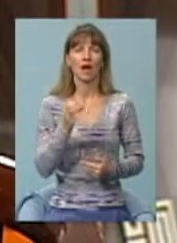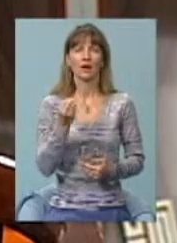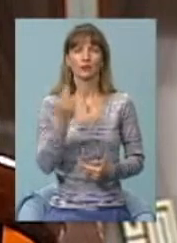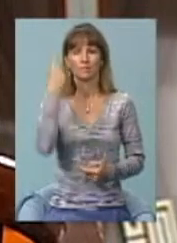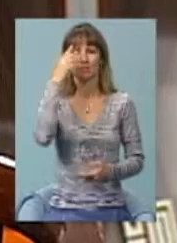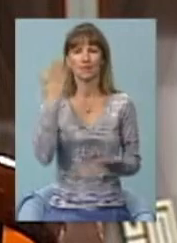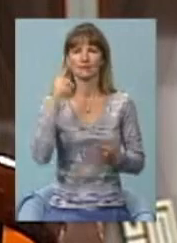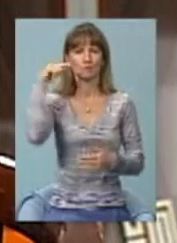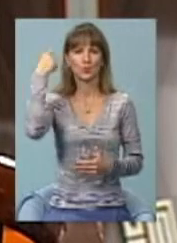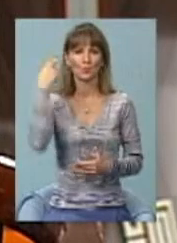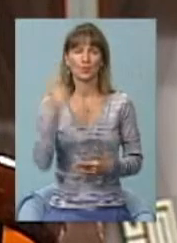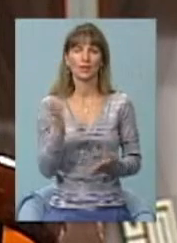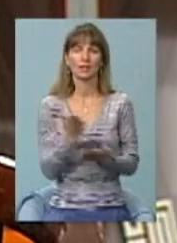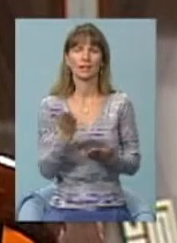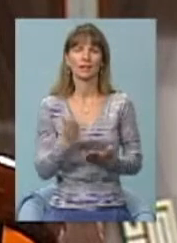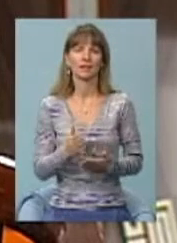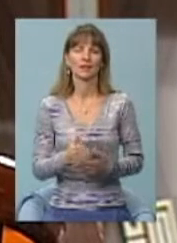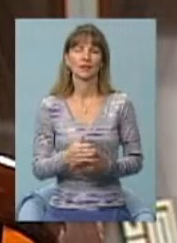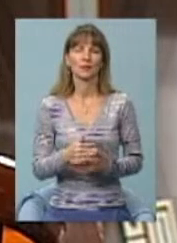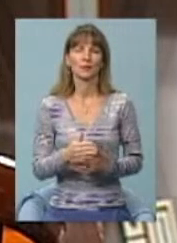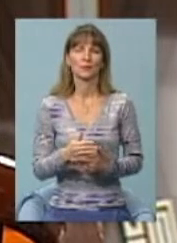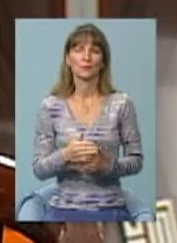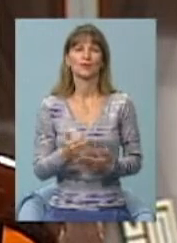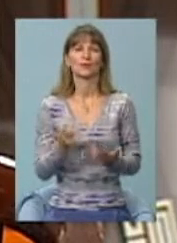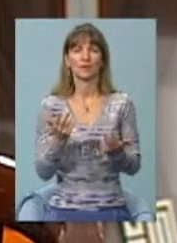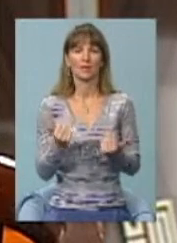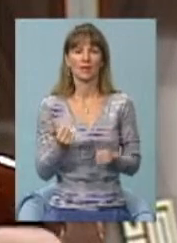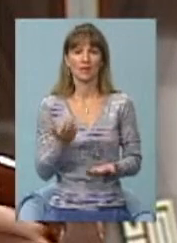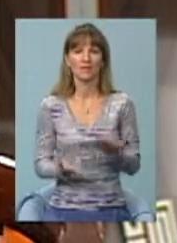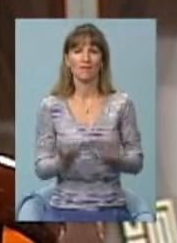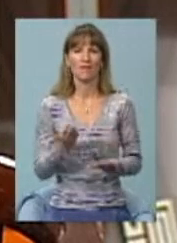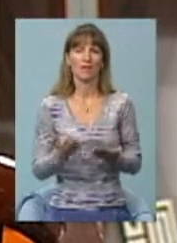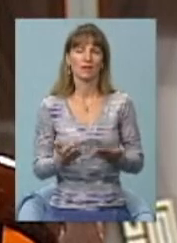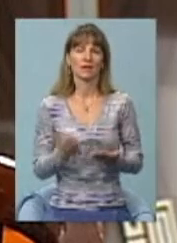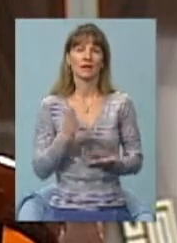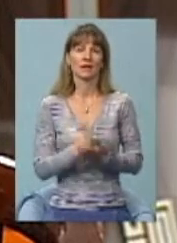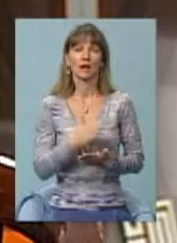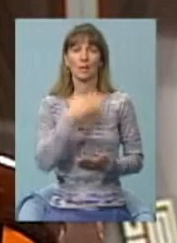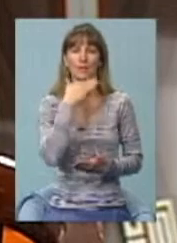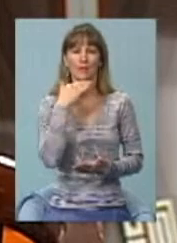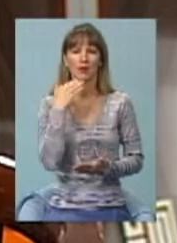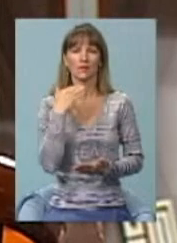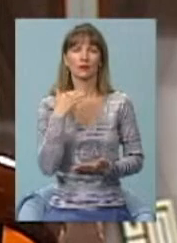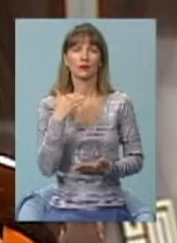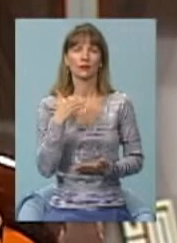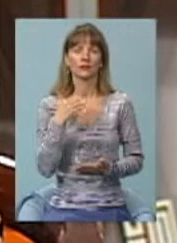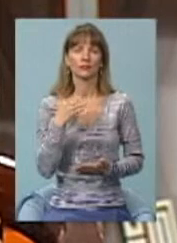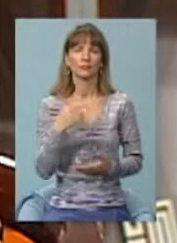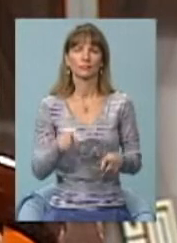якісь безглузді нісенітниці. Ну, напевно, так. Є дуже багато, якби